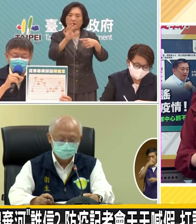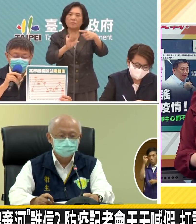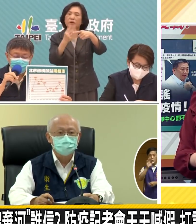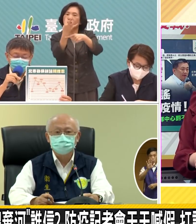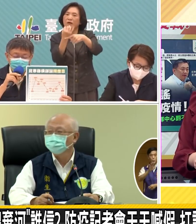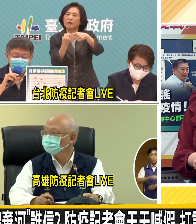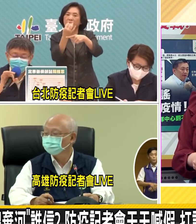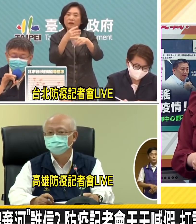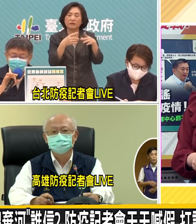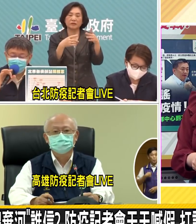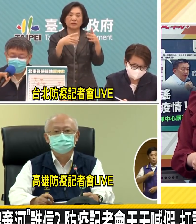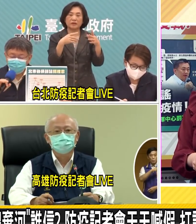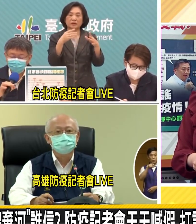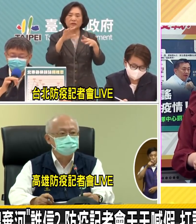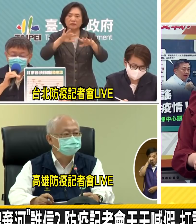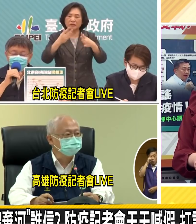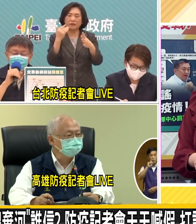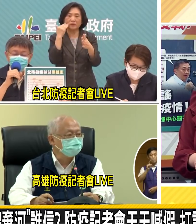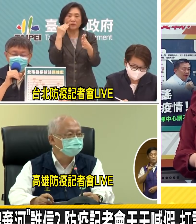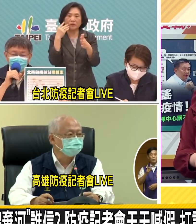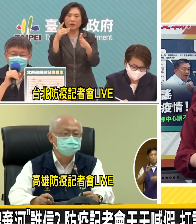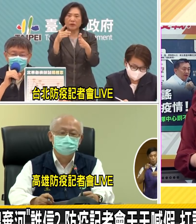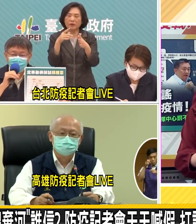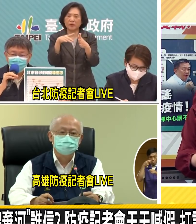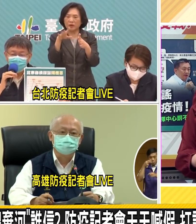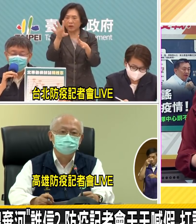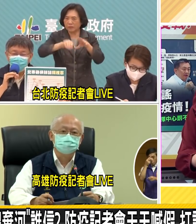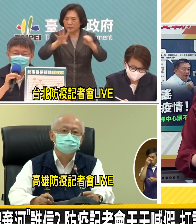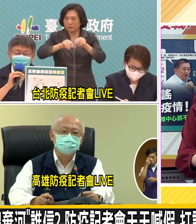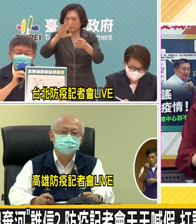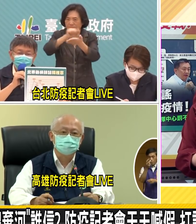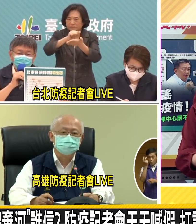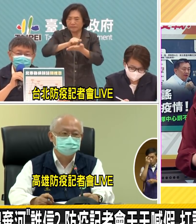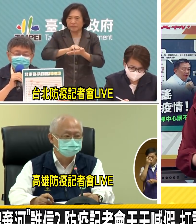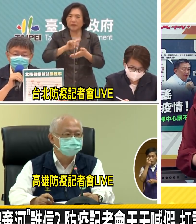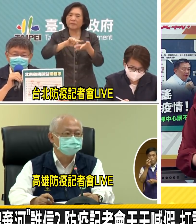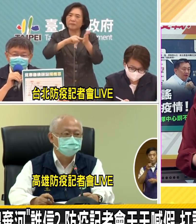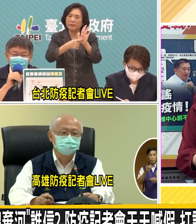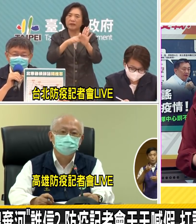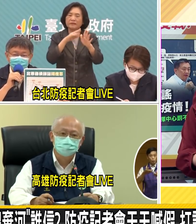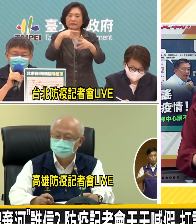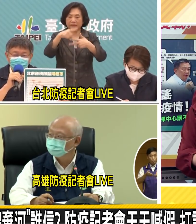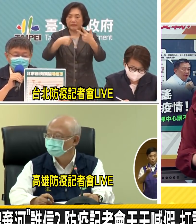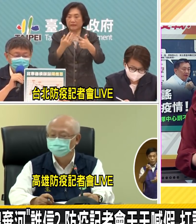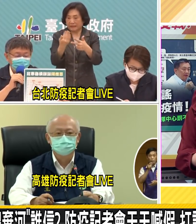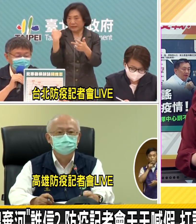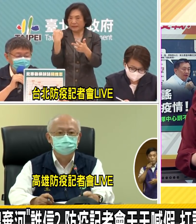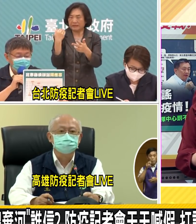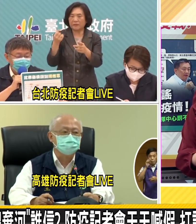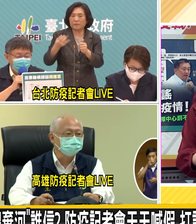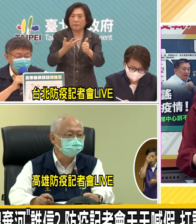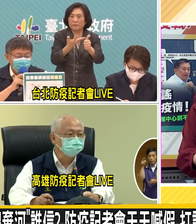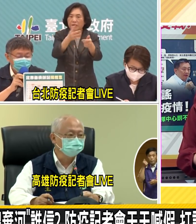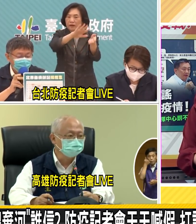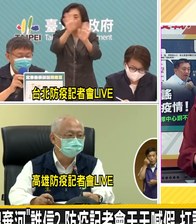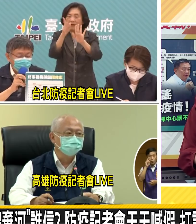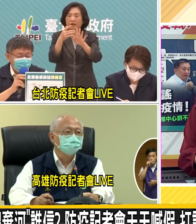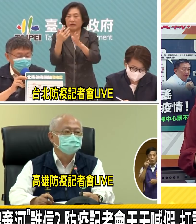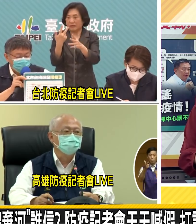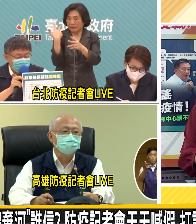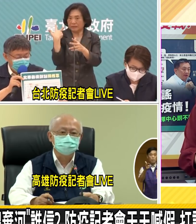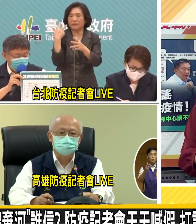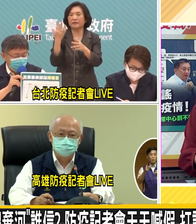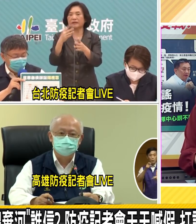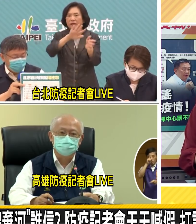影片不是在现在拍的，他是在去年十一月拍的，所以你根本这一个文章就是，你知道那个侧翼根本就是拿张飞打